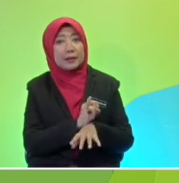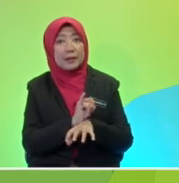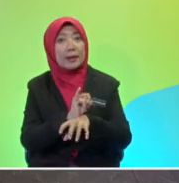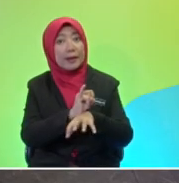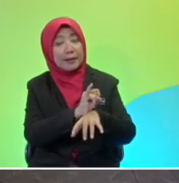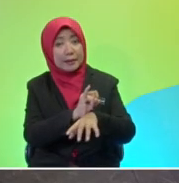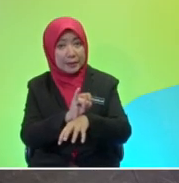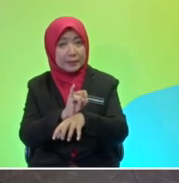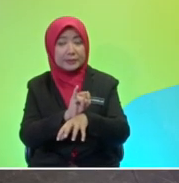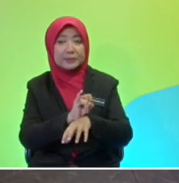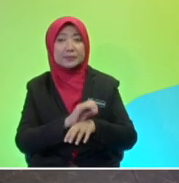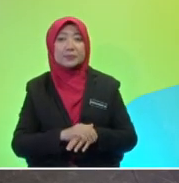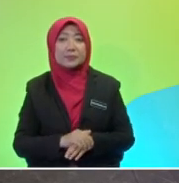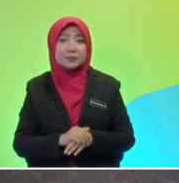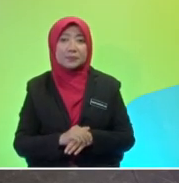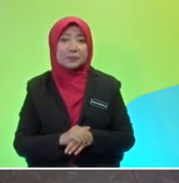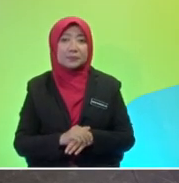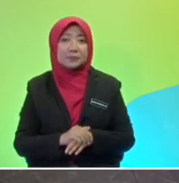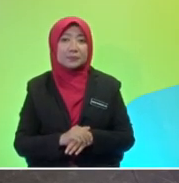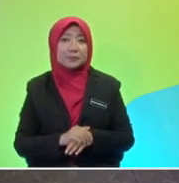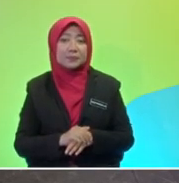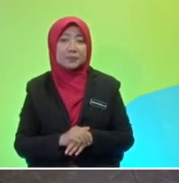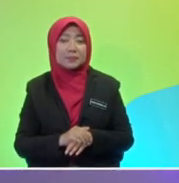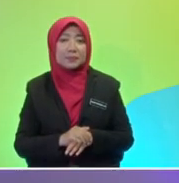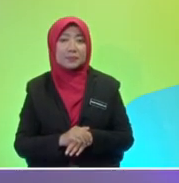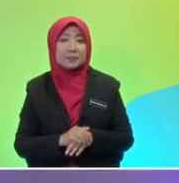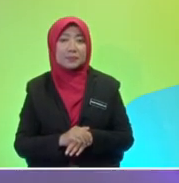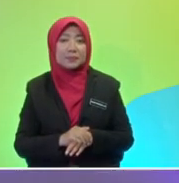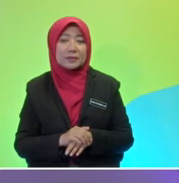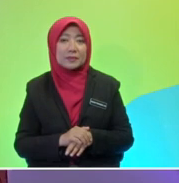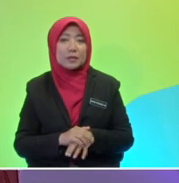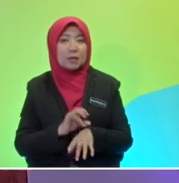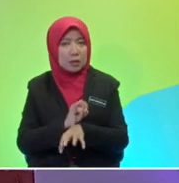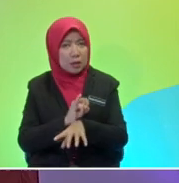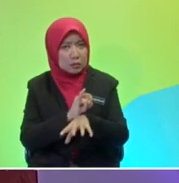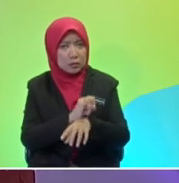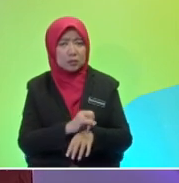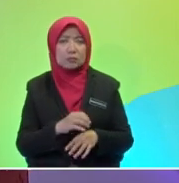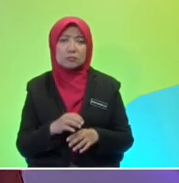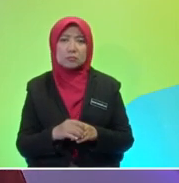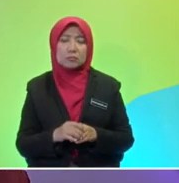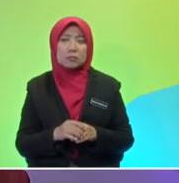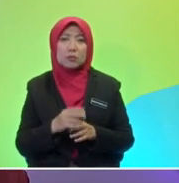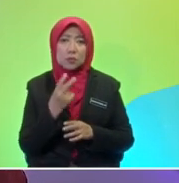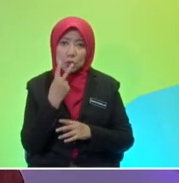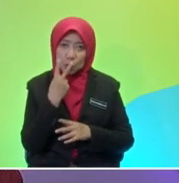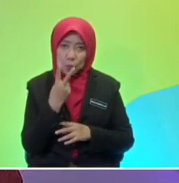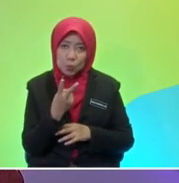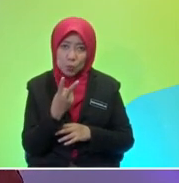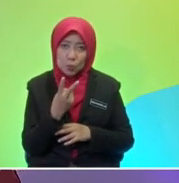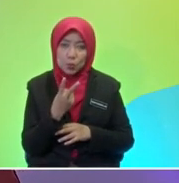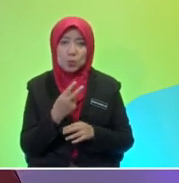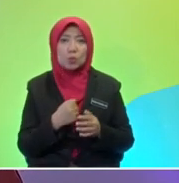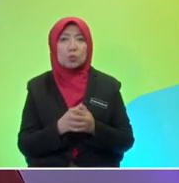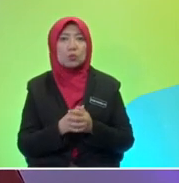sama-sama anai anai anai anai anak-anak ini kalau kita tengok ah depan tuh mancing gigitan itu bukan